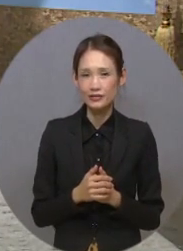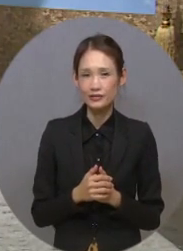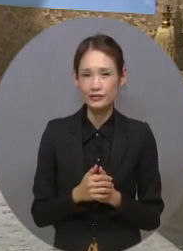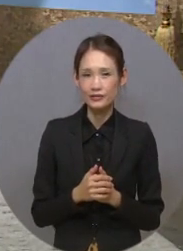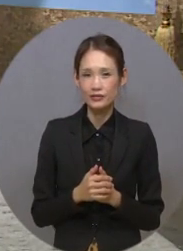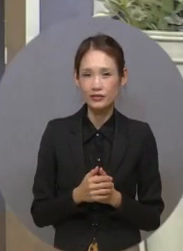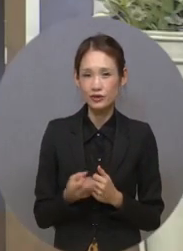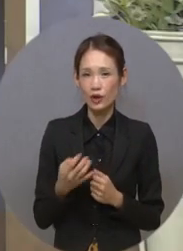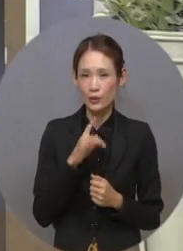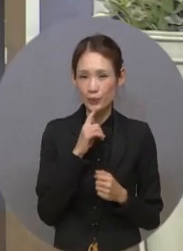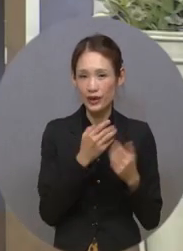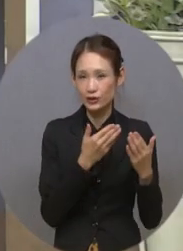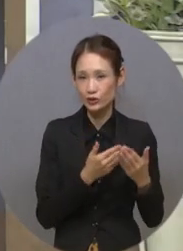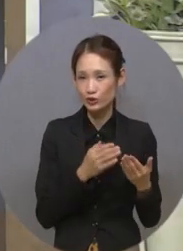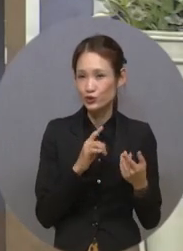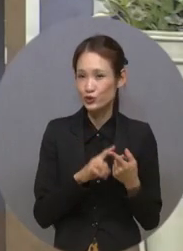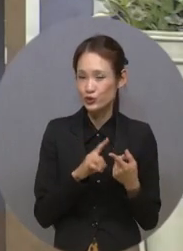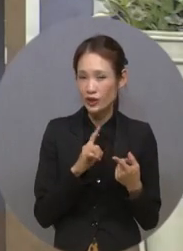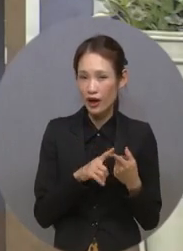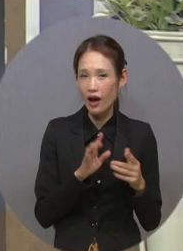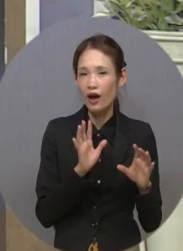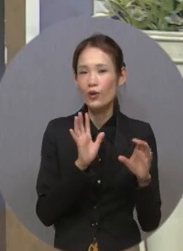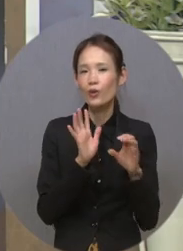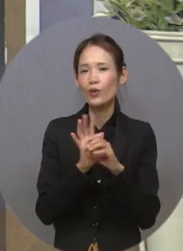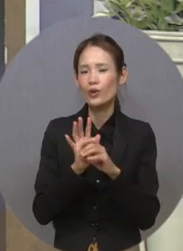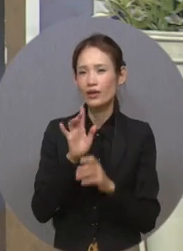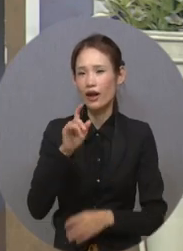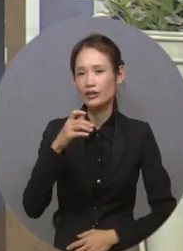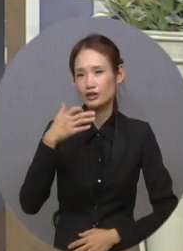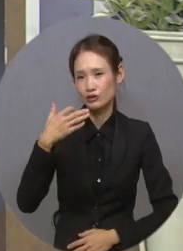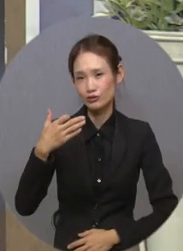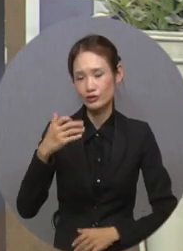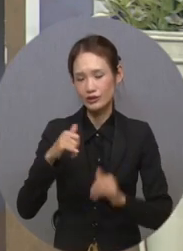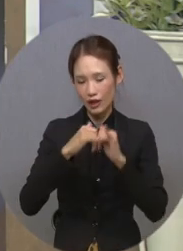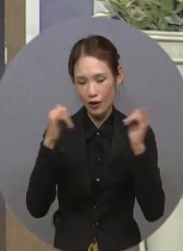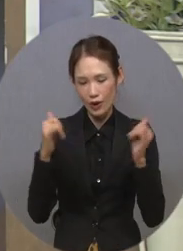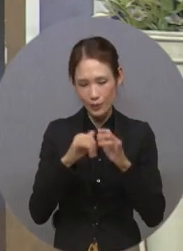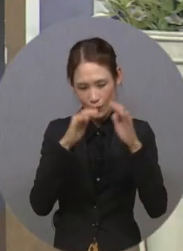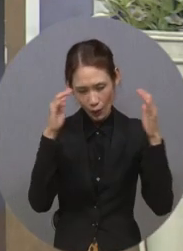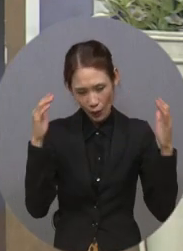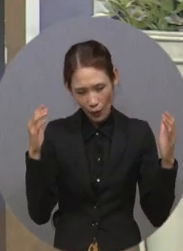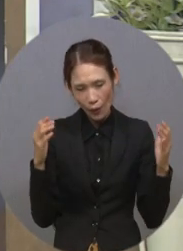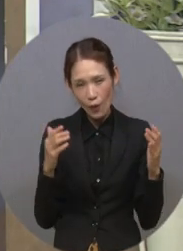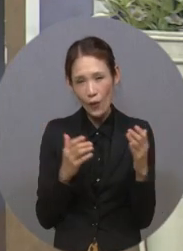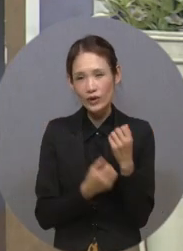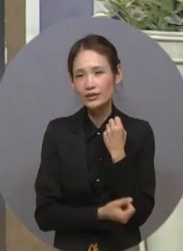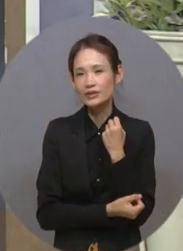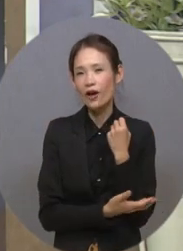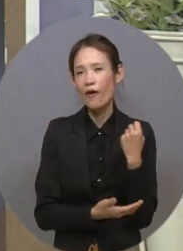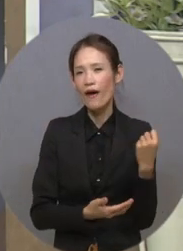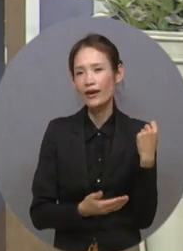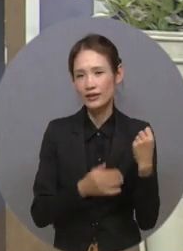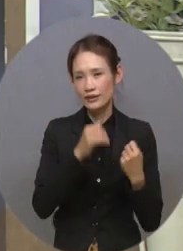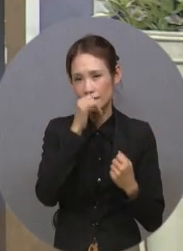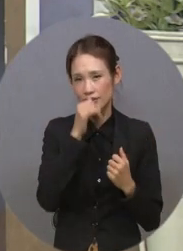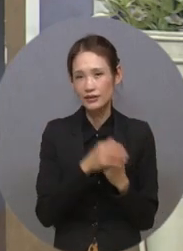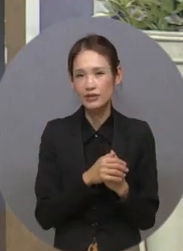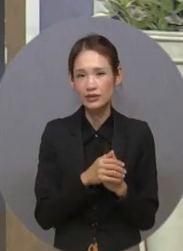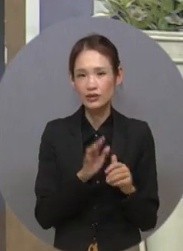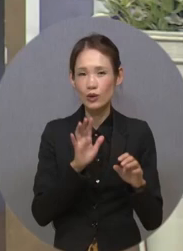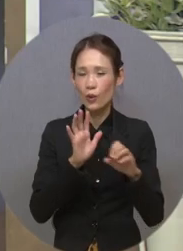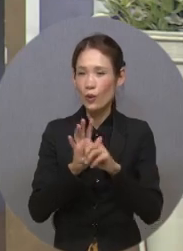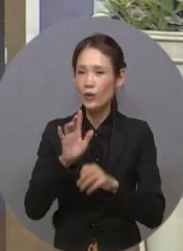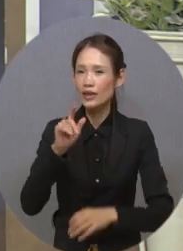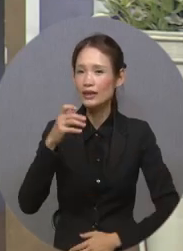말씀해 주셨다시피 네. 지금 코로나19가 굉장히 사회 전반적으로 큰 영향력을 미치고 있는데 네. 이